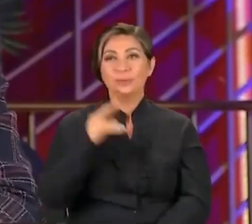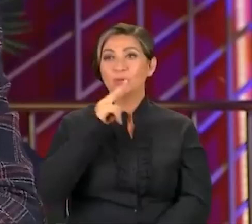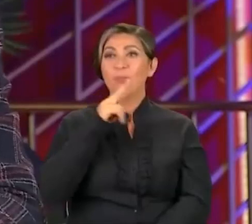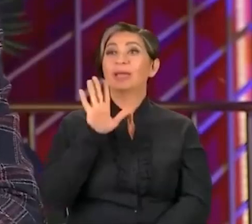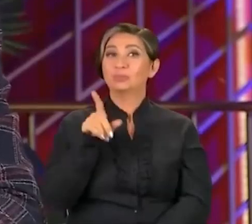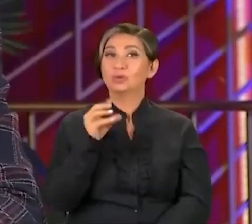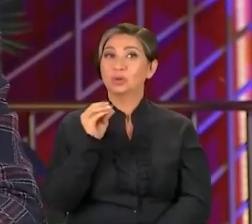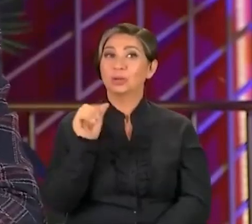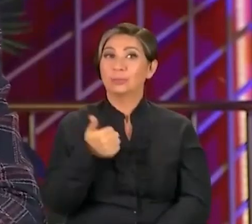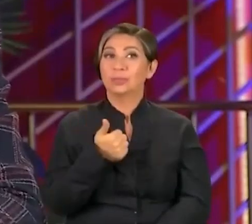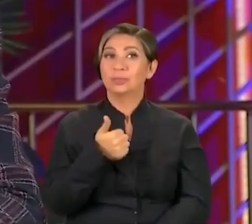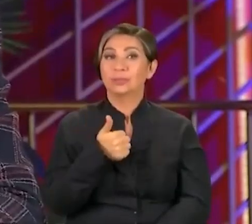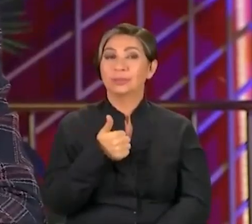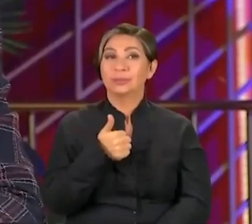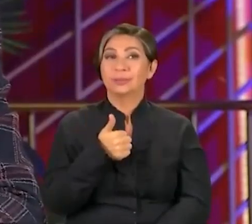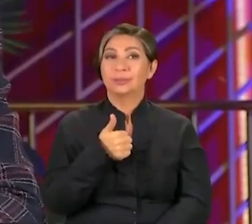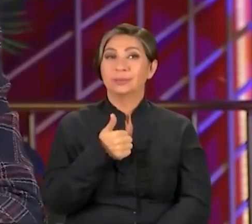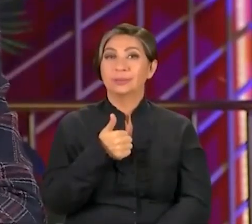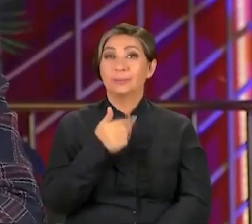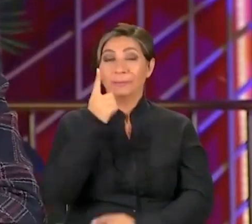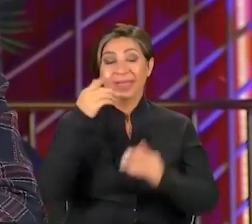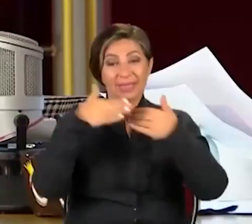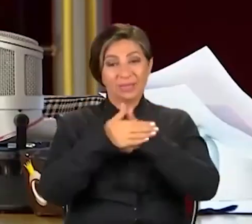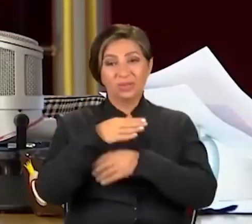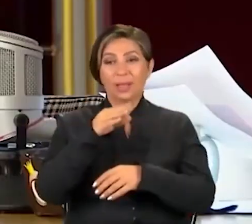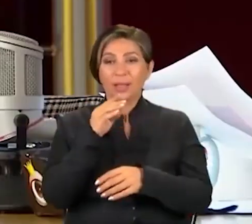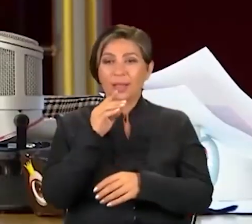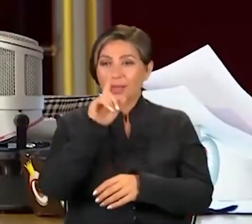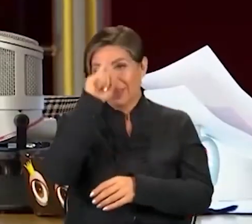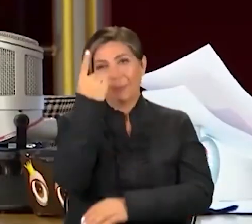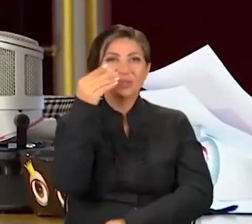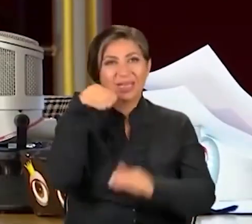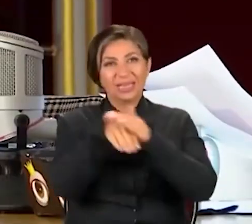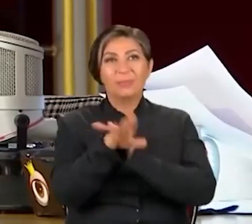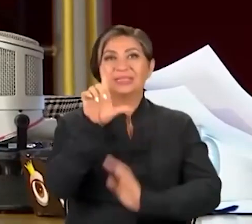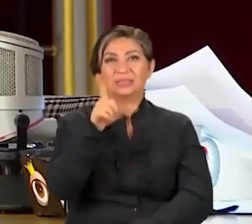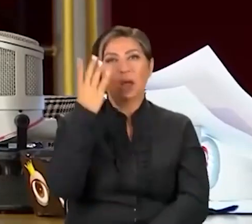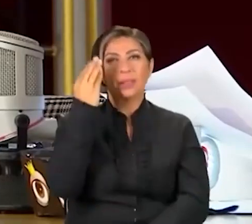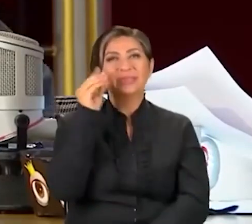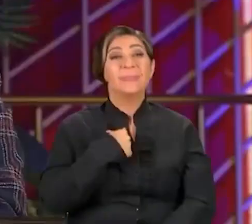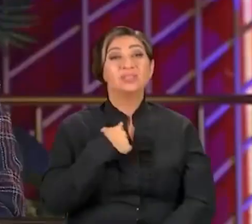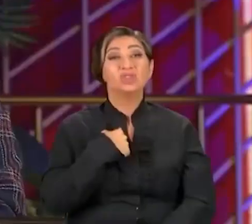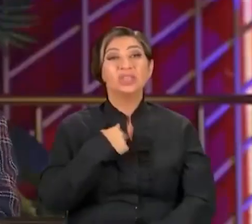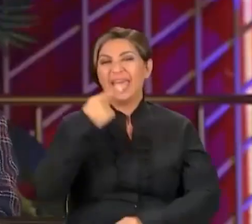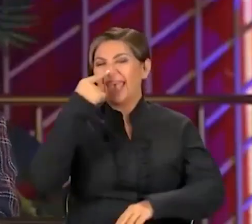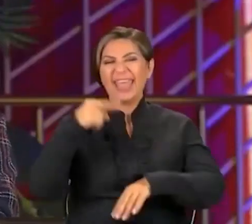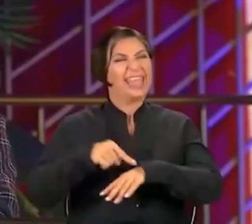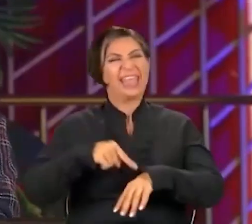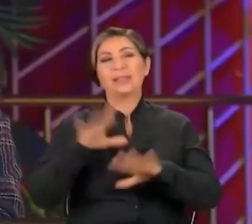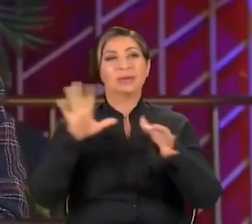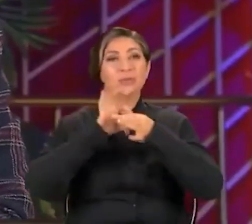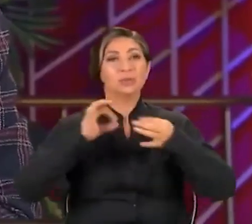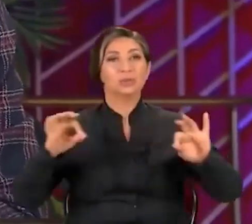Gülmeyin, bu çok önemli. Bir gece yıl başına bir başınıza girmeniz lazım bunu anlamanız için.